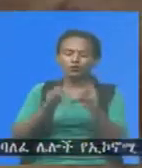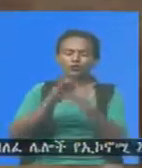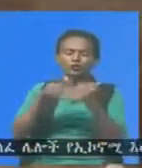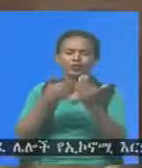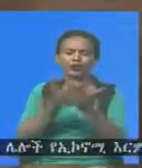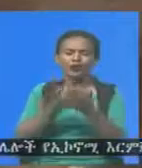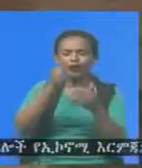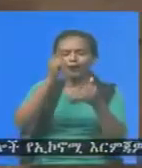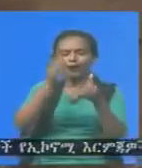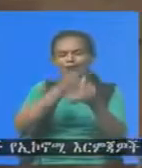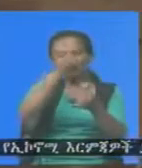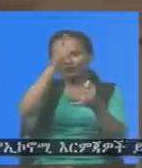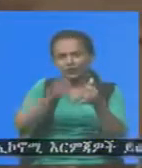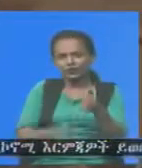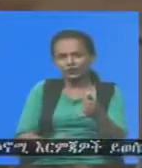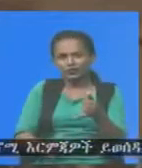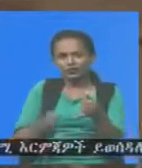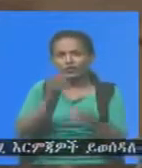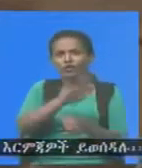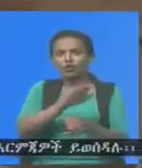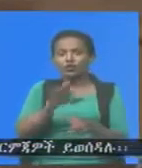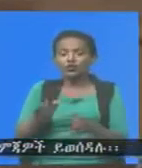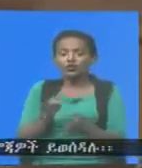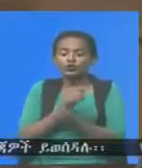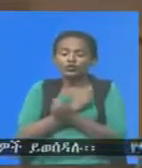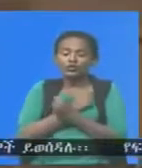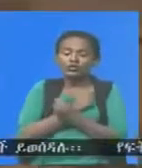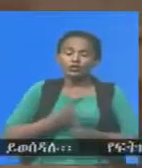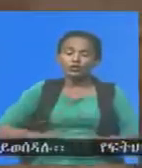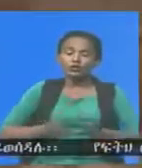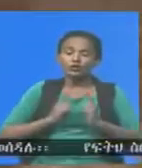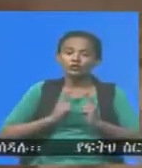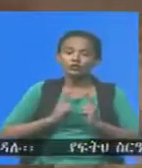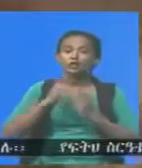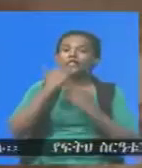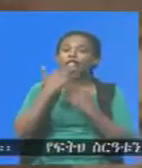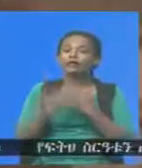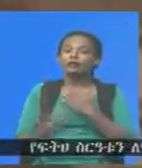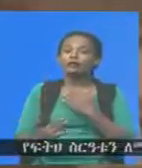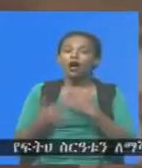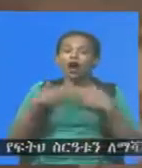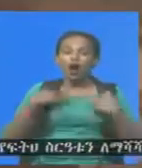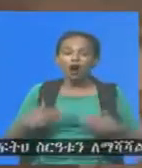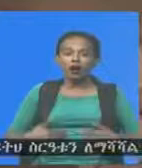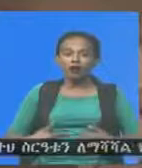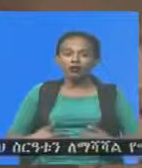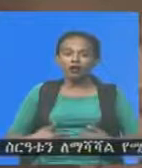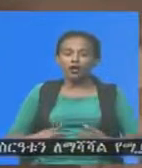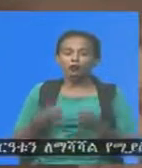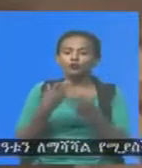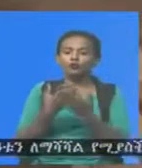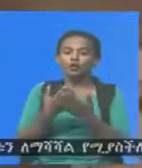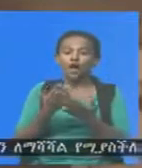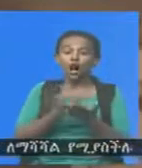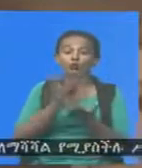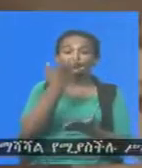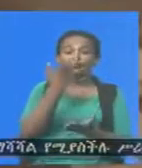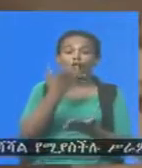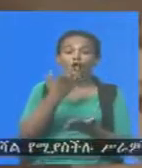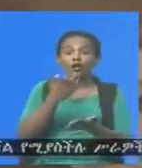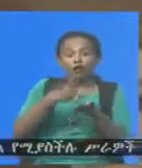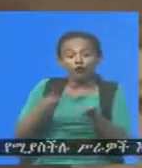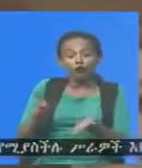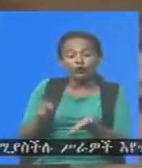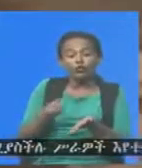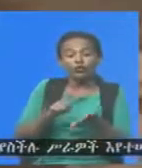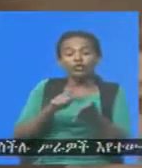ከጫፍ እስከ ጫፍ የልጆችን ውድ ህይወት፣ ደም፣ አካልና ሀብቱን ሁሉ ገብሮበታል።